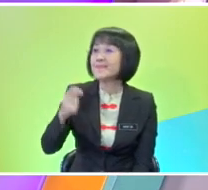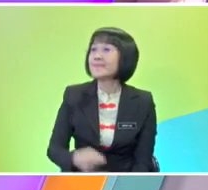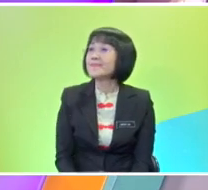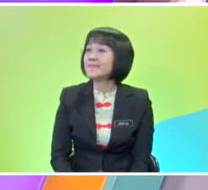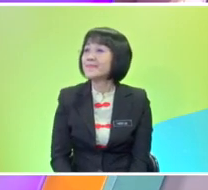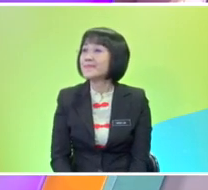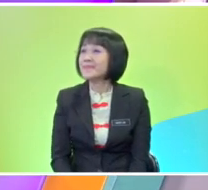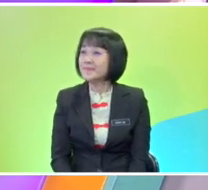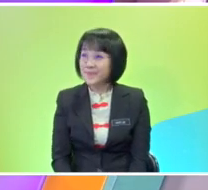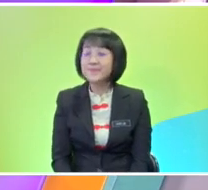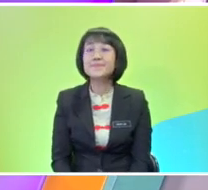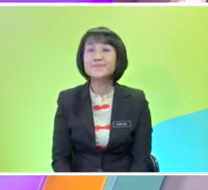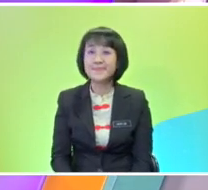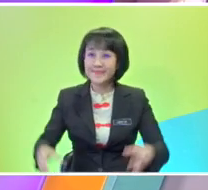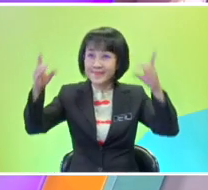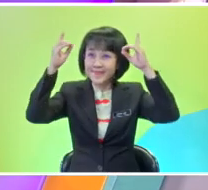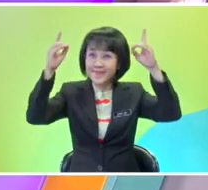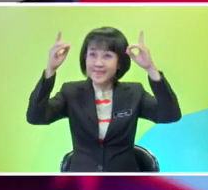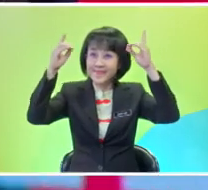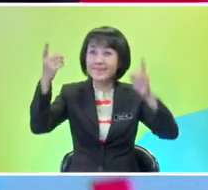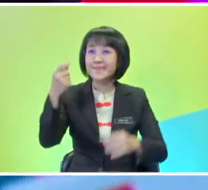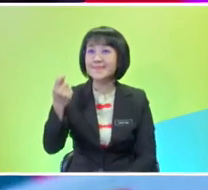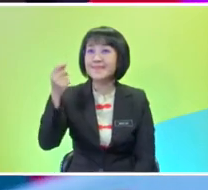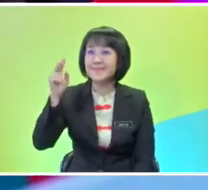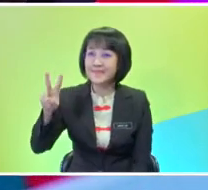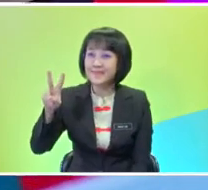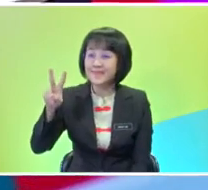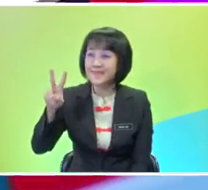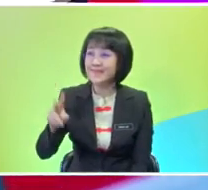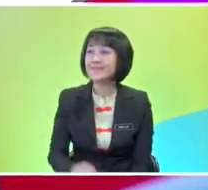di bawah juga lagi satu karya Didik TV